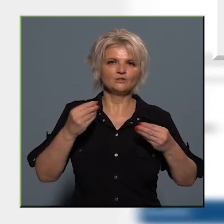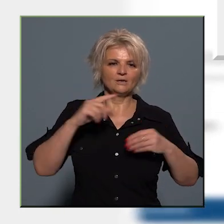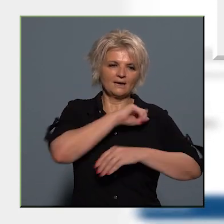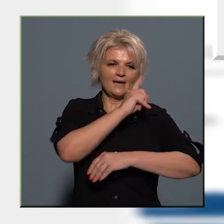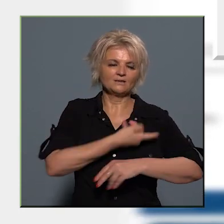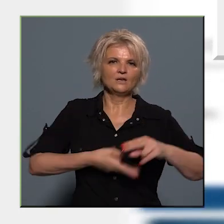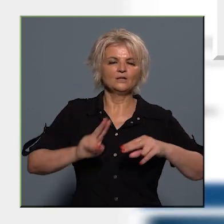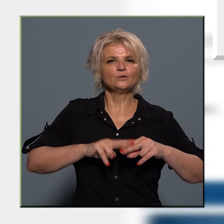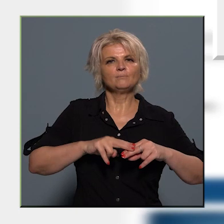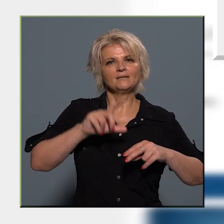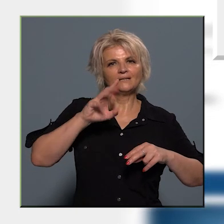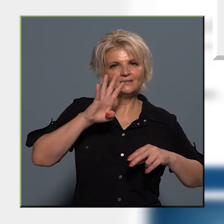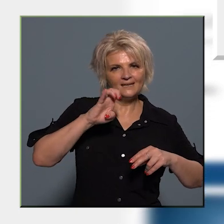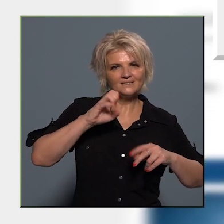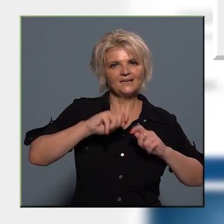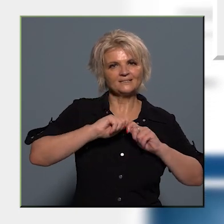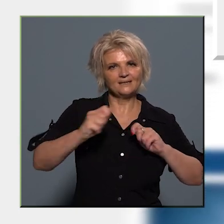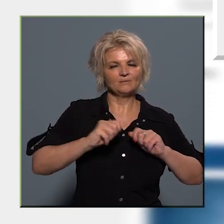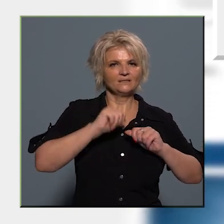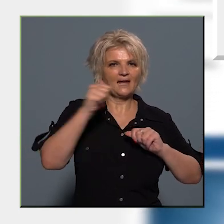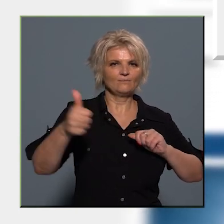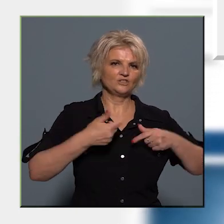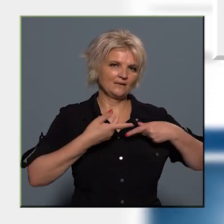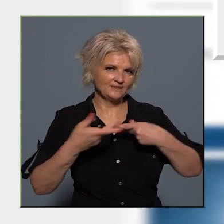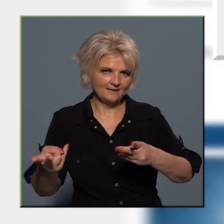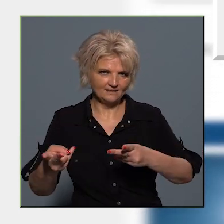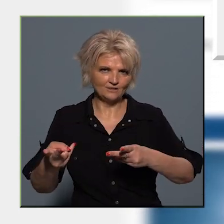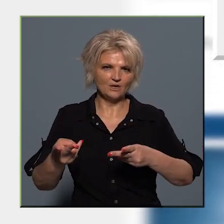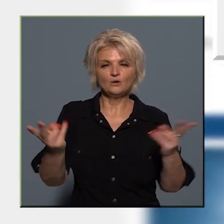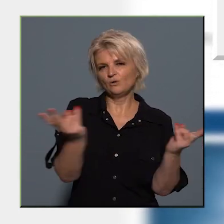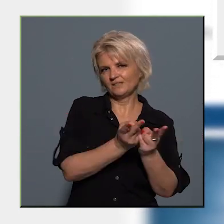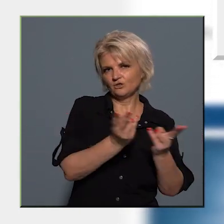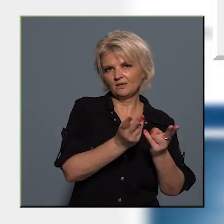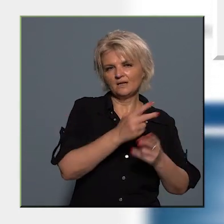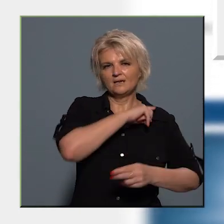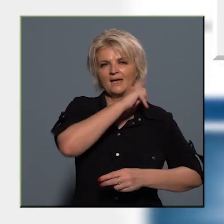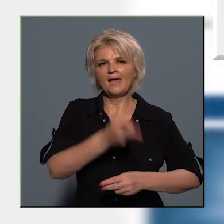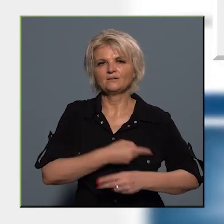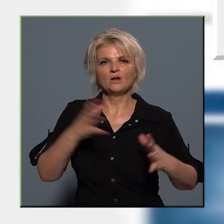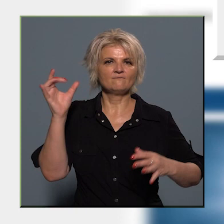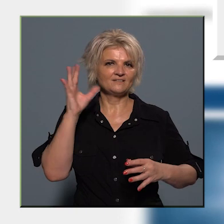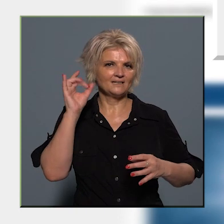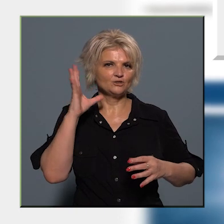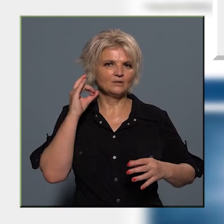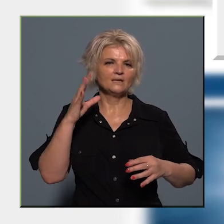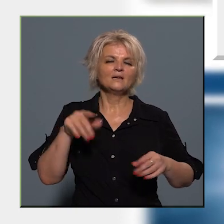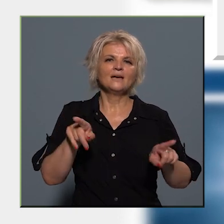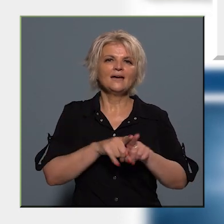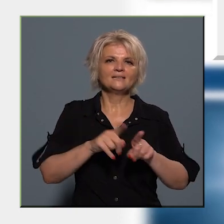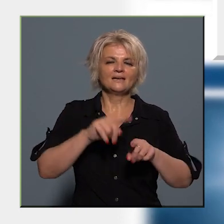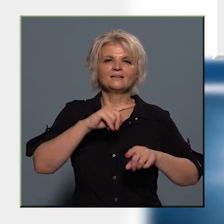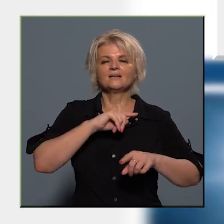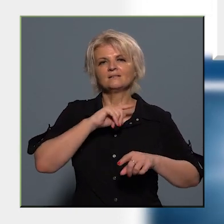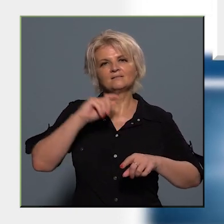mint 400 km-es távolságra történő szállítására, összehasonlítva az energia nagy feszültségű egyenáramú